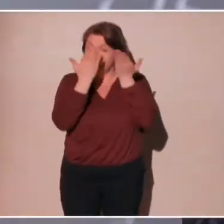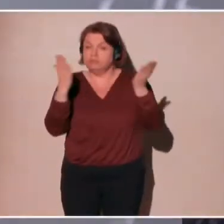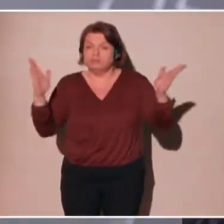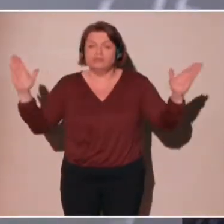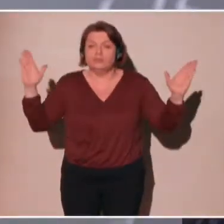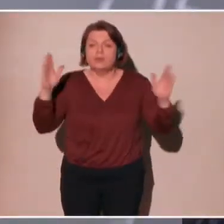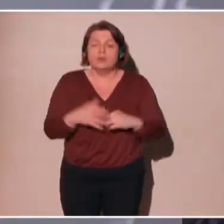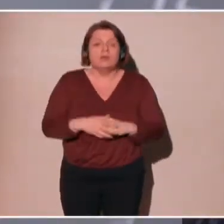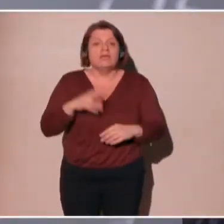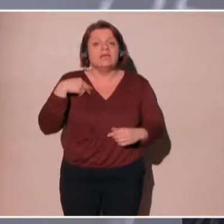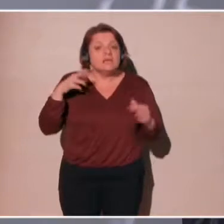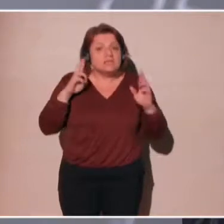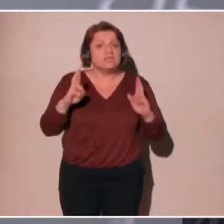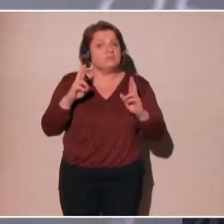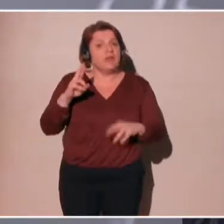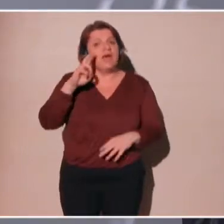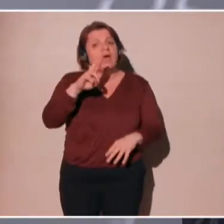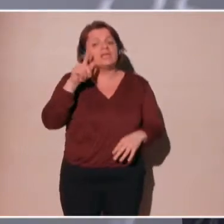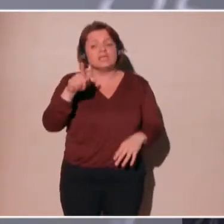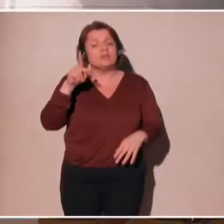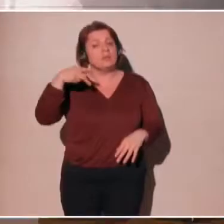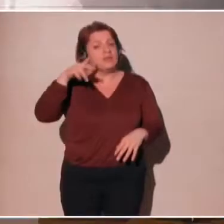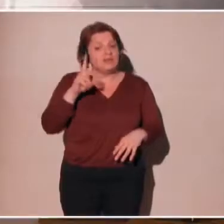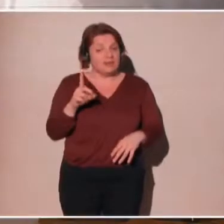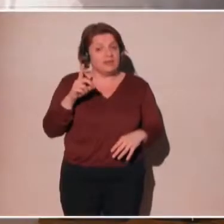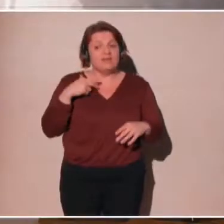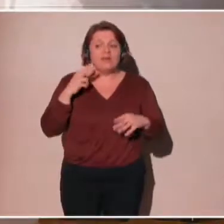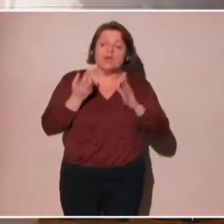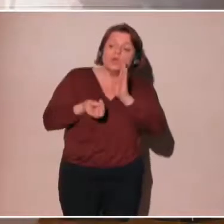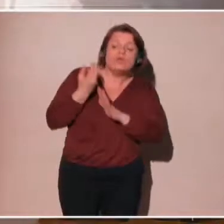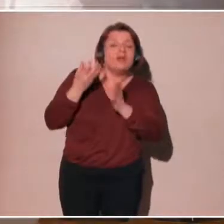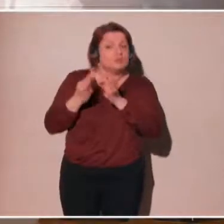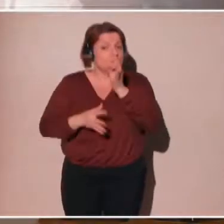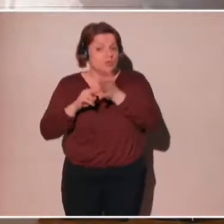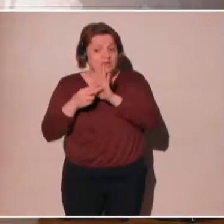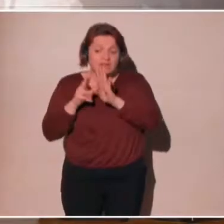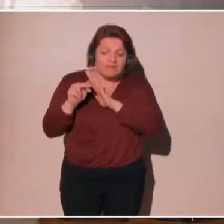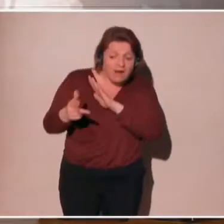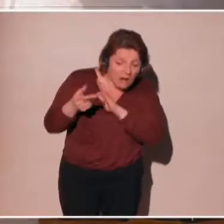j'espère que le RGPD et de nouvelles solutions techniques vont pouvoir émerger